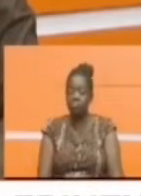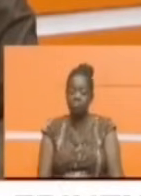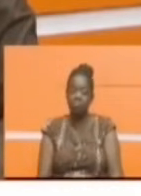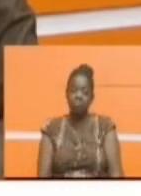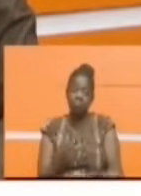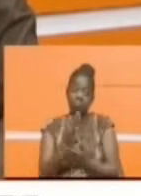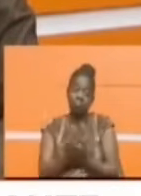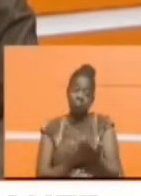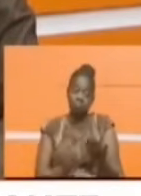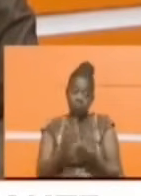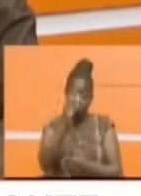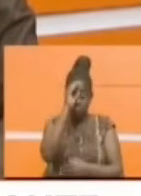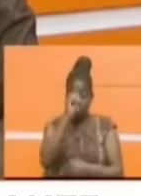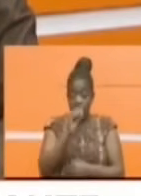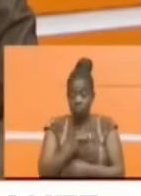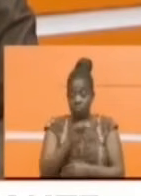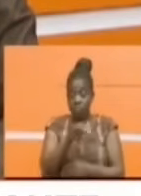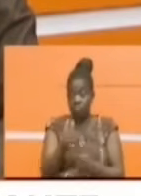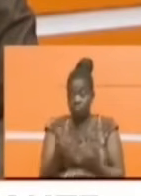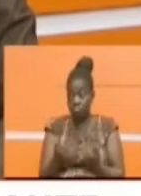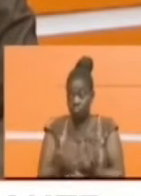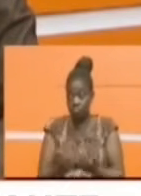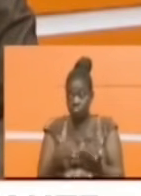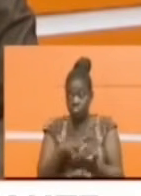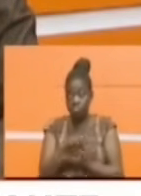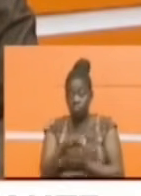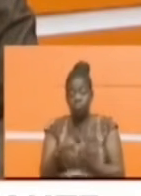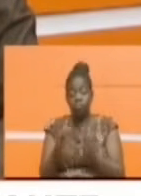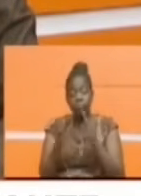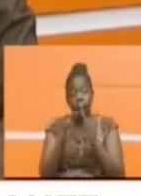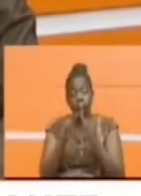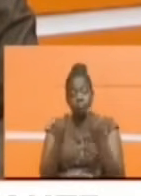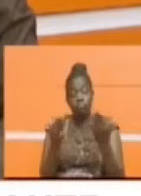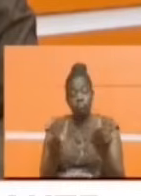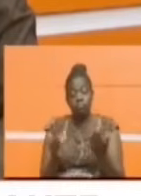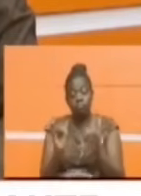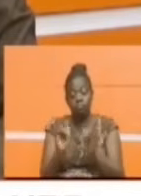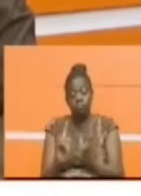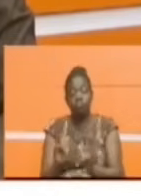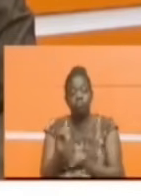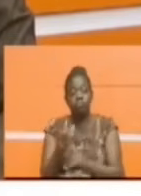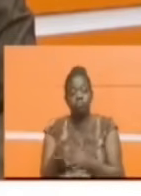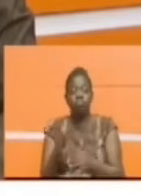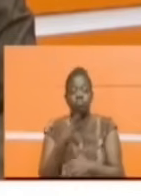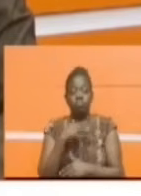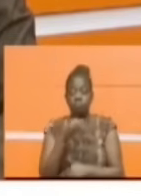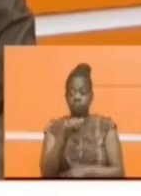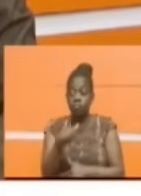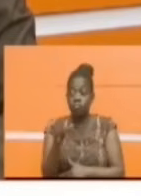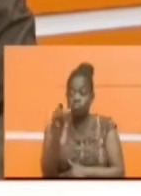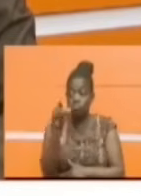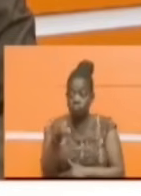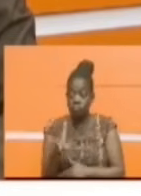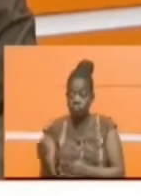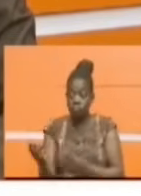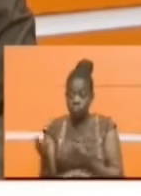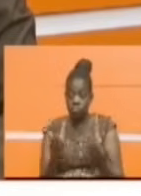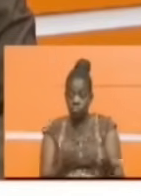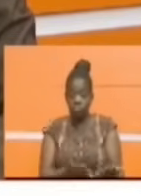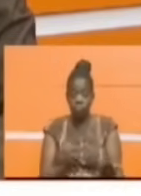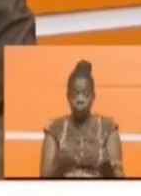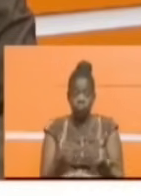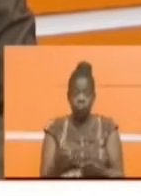abamu kubamulekuwa baba namwandu abakanire nyumba eyabalekerwa baagala munnaabwe omu gwe babaleetedde